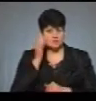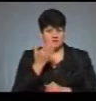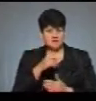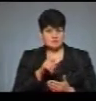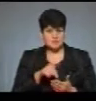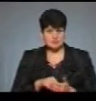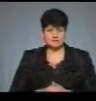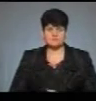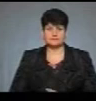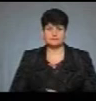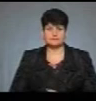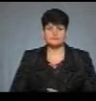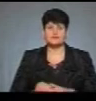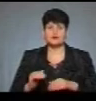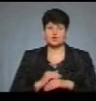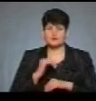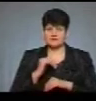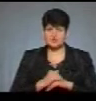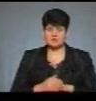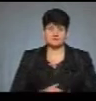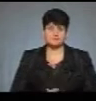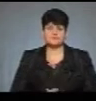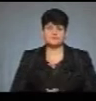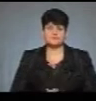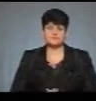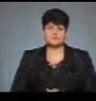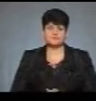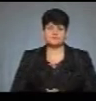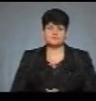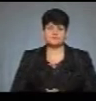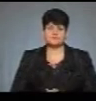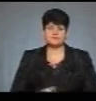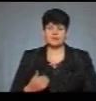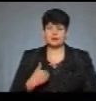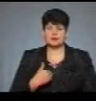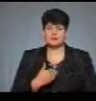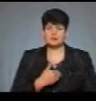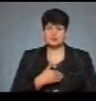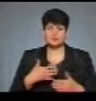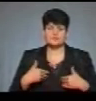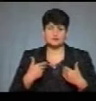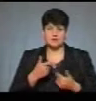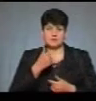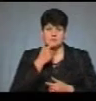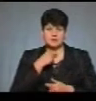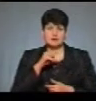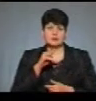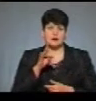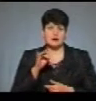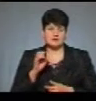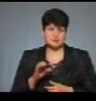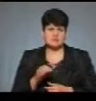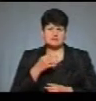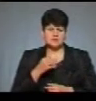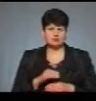запитання. Добрий вечір. Я хочу звернутися до пана Тараса. Скажіть, будь